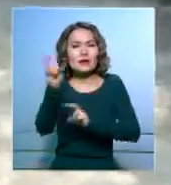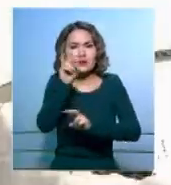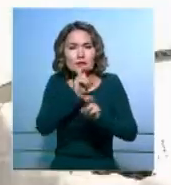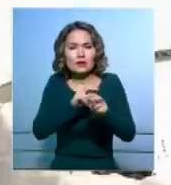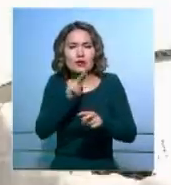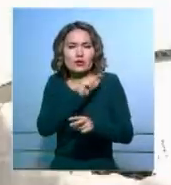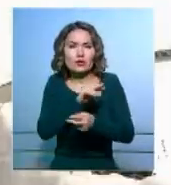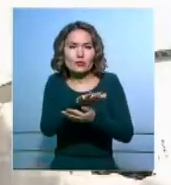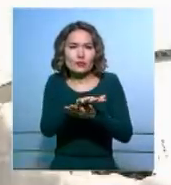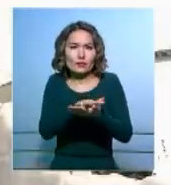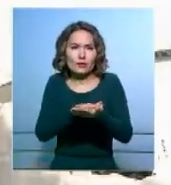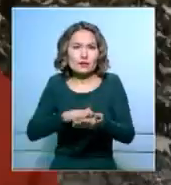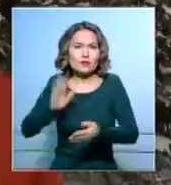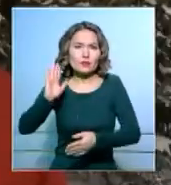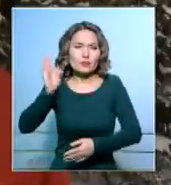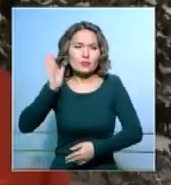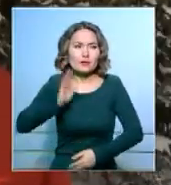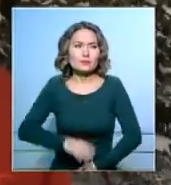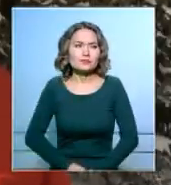шаралары күшейтілмек.